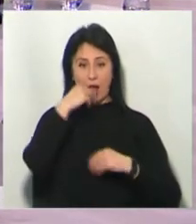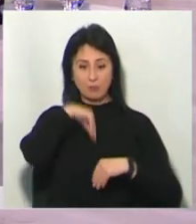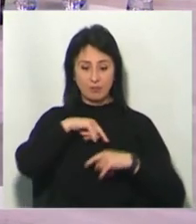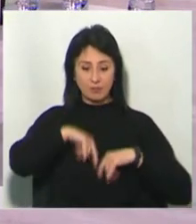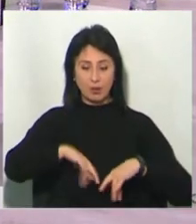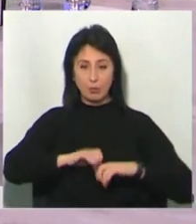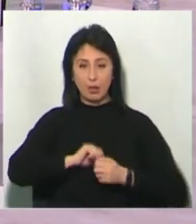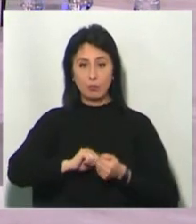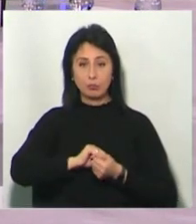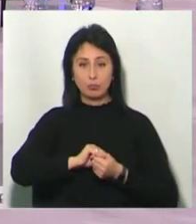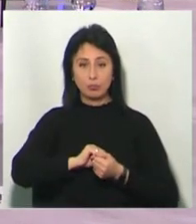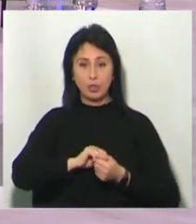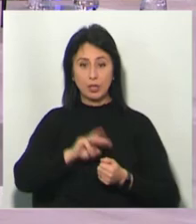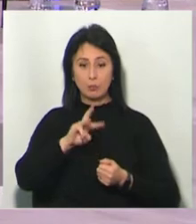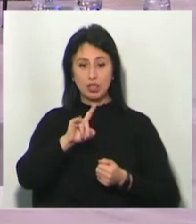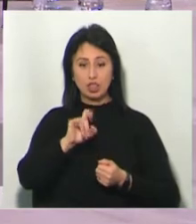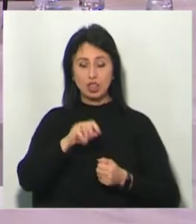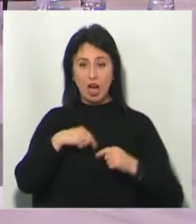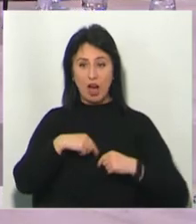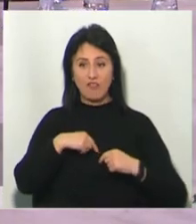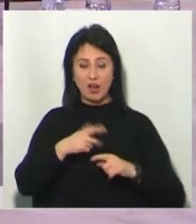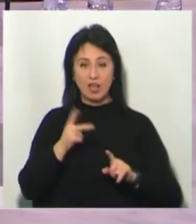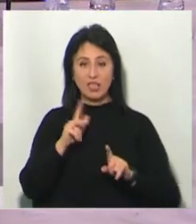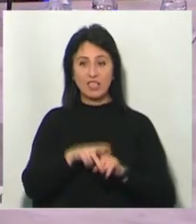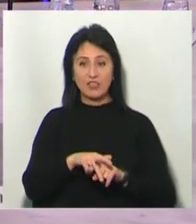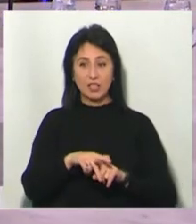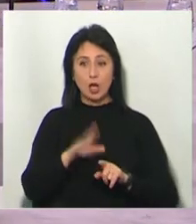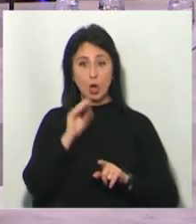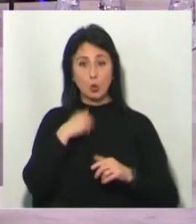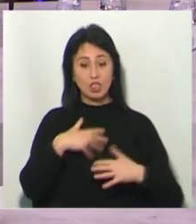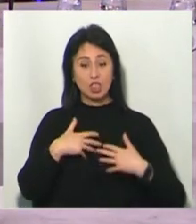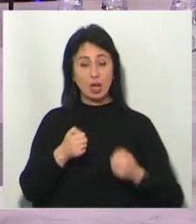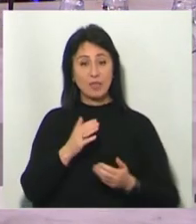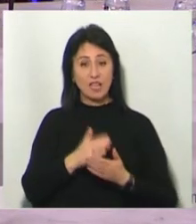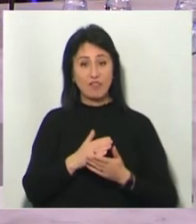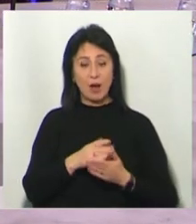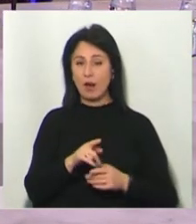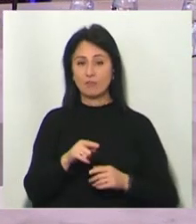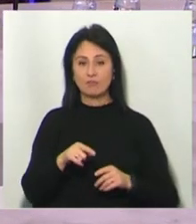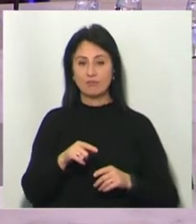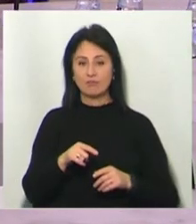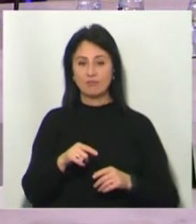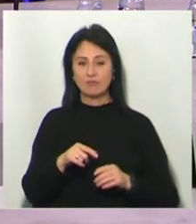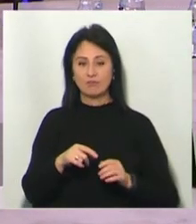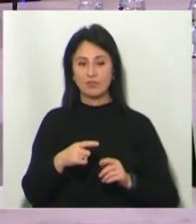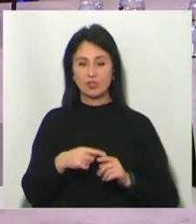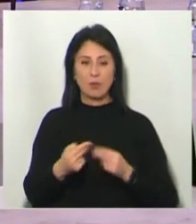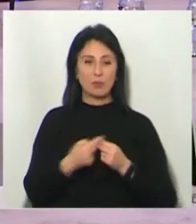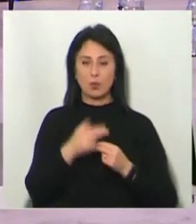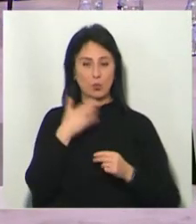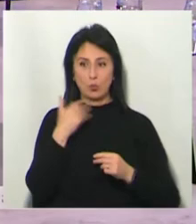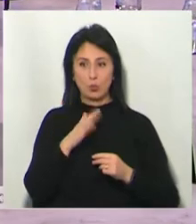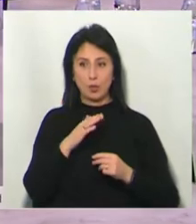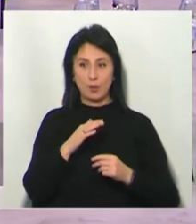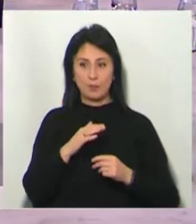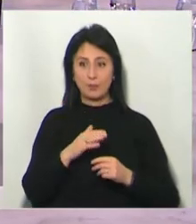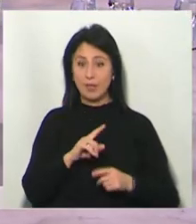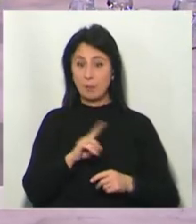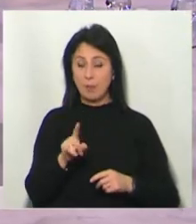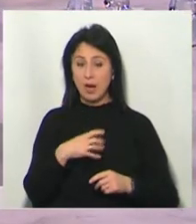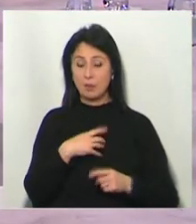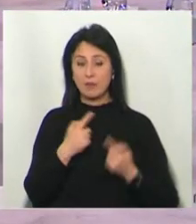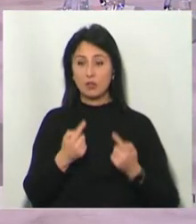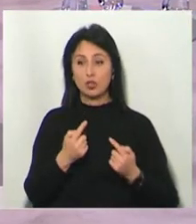წარმოქმნილი, მაგრამ ეს ჩვენთვის არ წარმოადგენს ტვირთს, როდესაც ჩვენ ჯანმრთელები ვართ და როდესაც არის გარკვეული წონასწორობები დაცული.